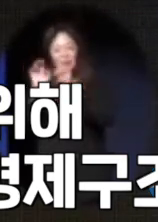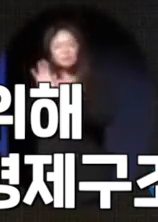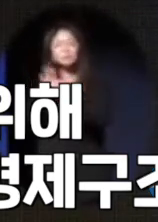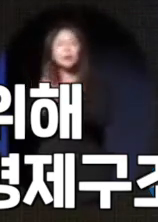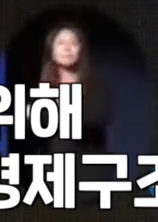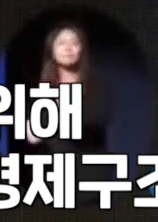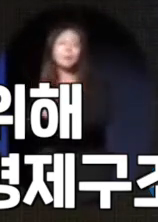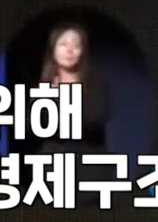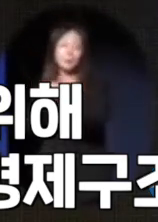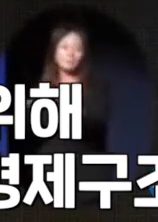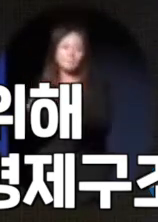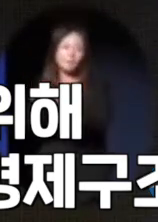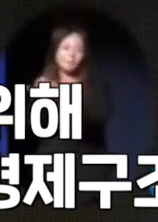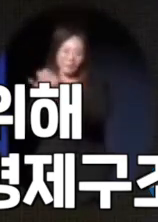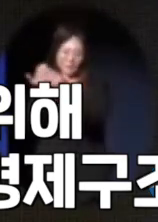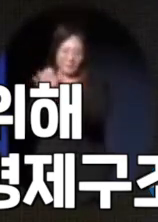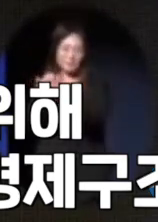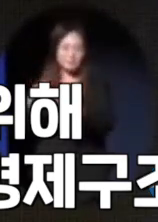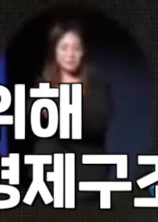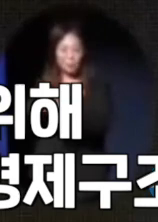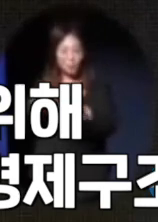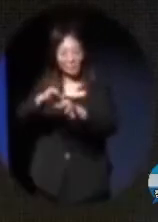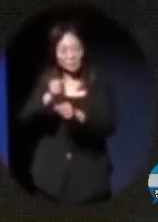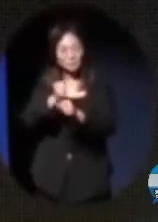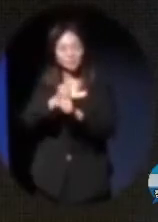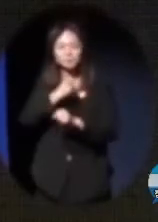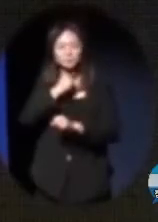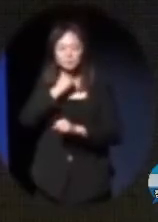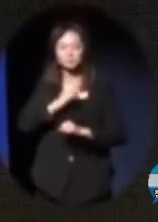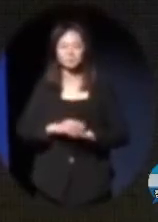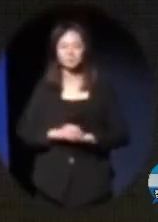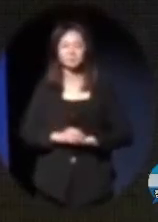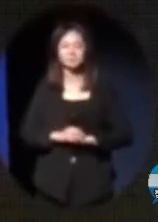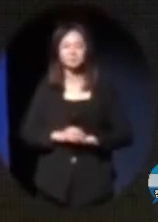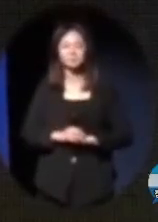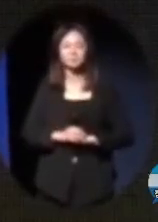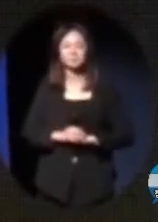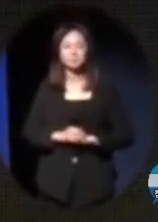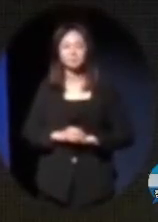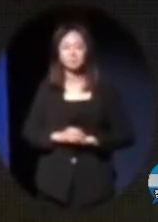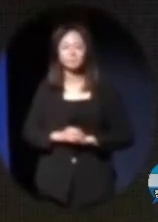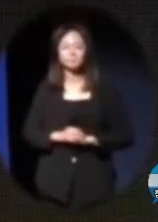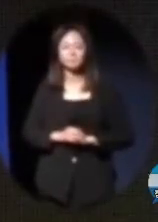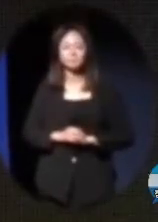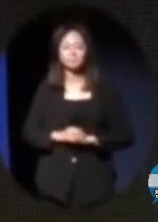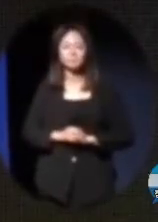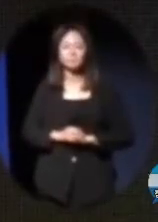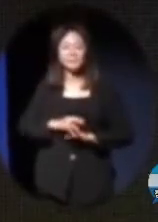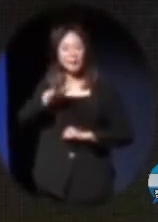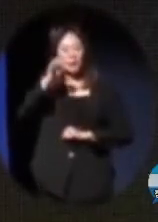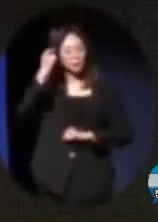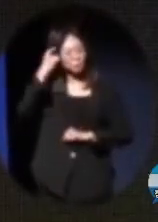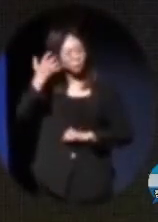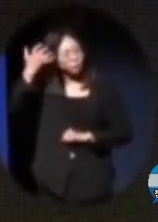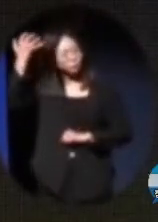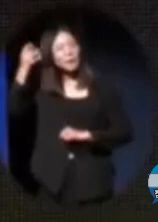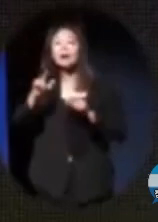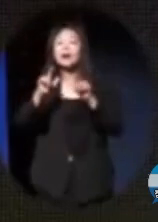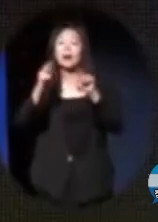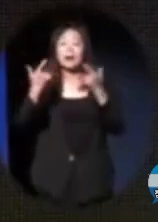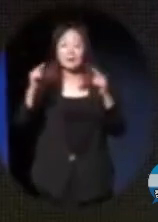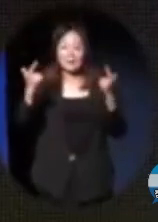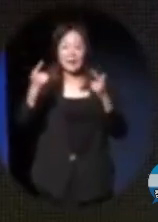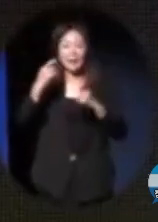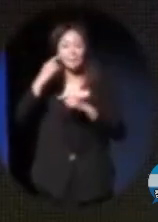육성하는 항아리형 경제구조를 만들어갑시다. 결코 공허한 상상력이 아닙니다.